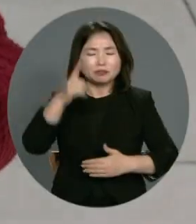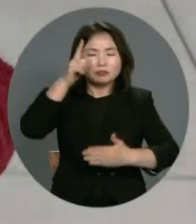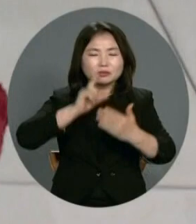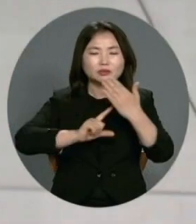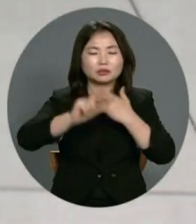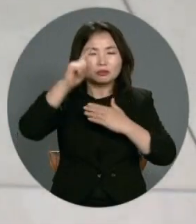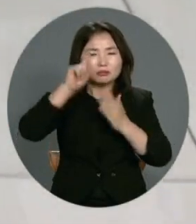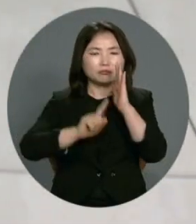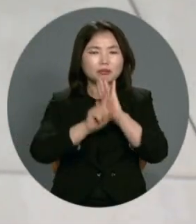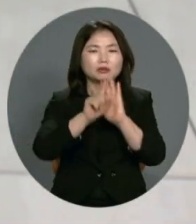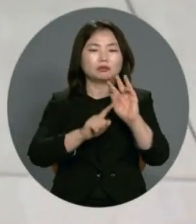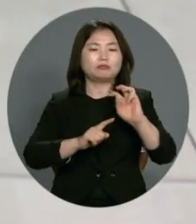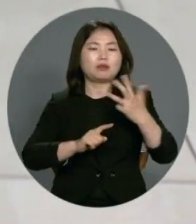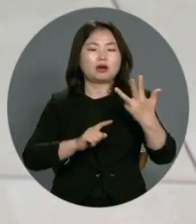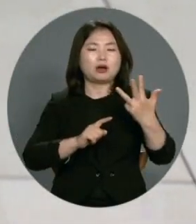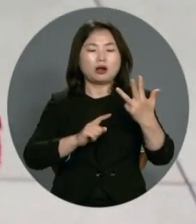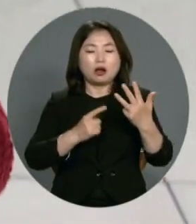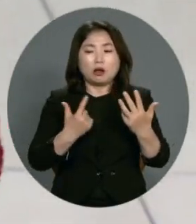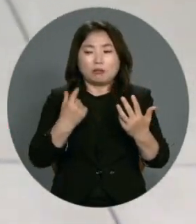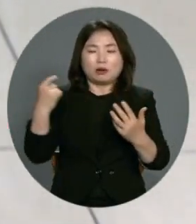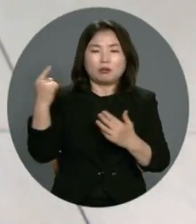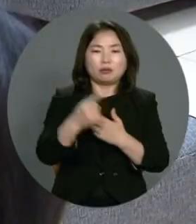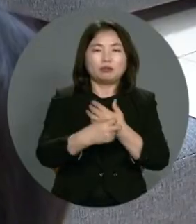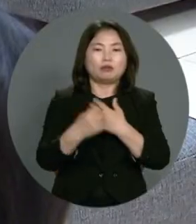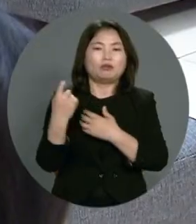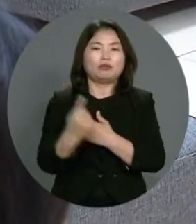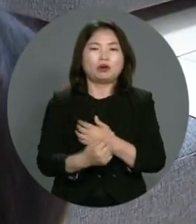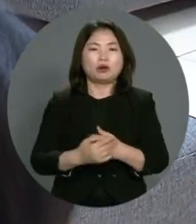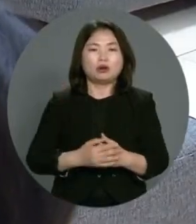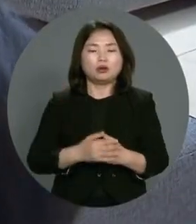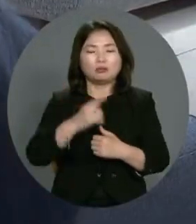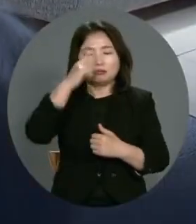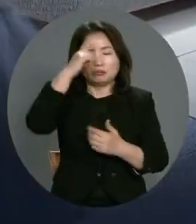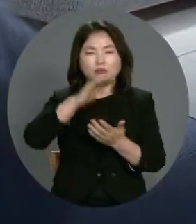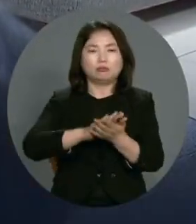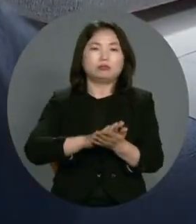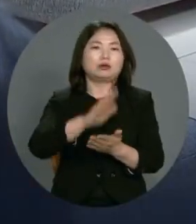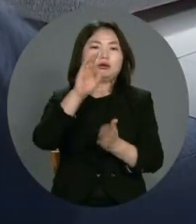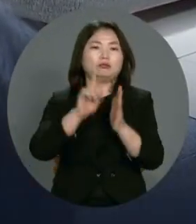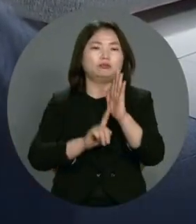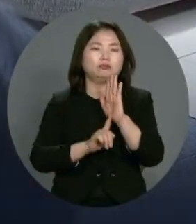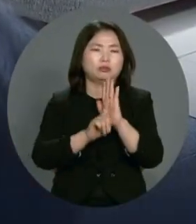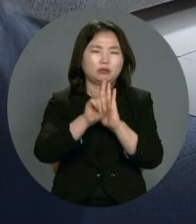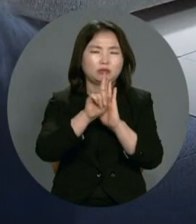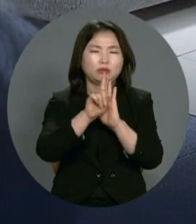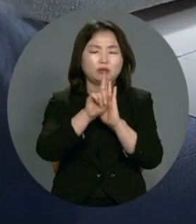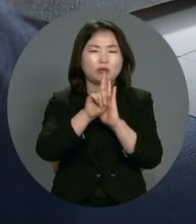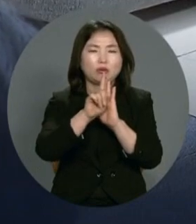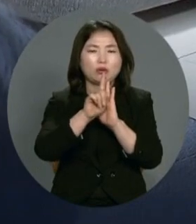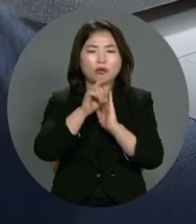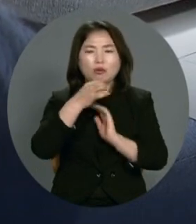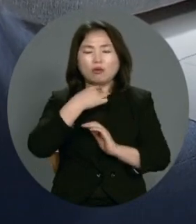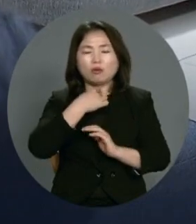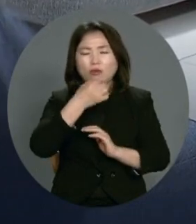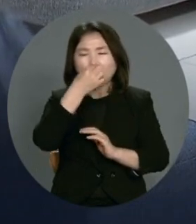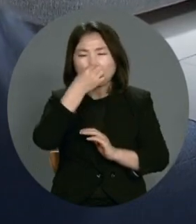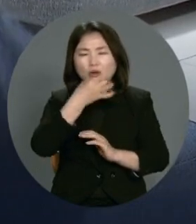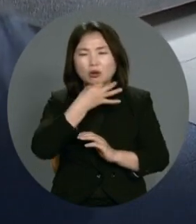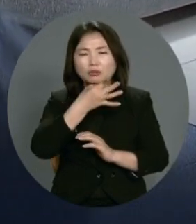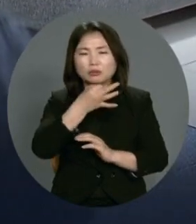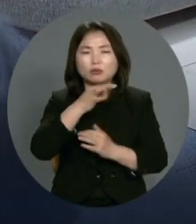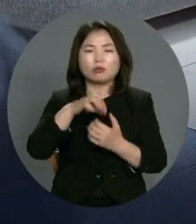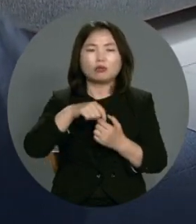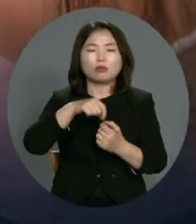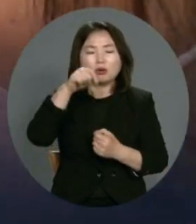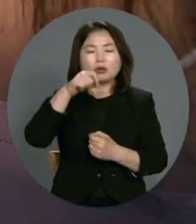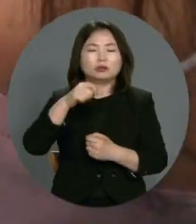열이 38도까지 올라 한달음에 달려오고 열이 났어, 열이. 열이 나고 호감기가 오래 가서 그래